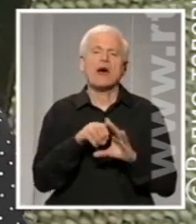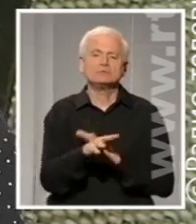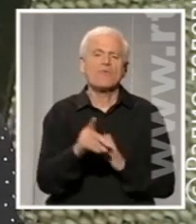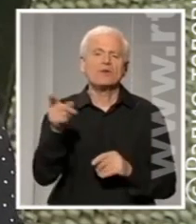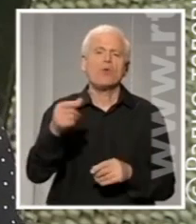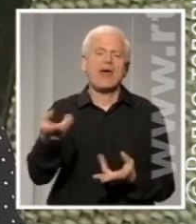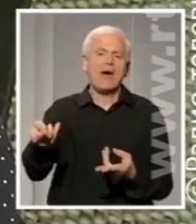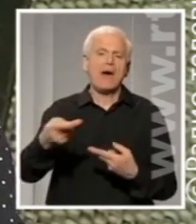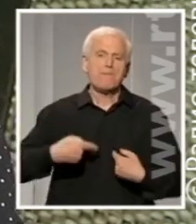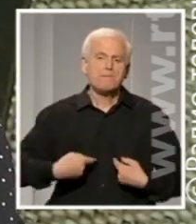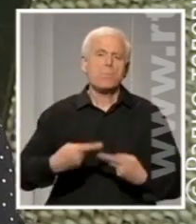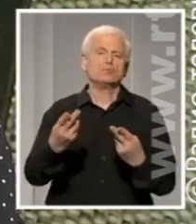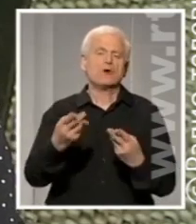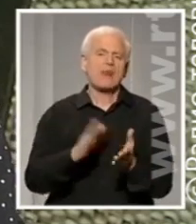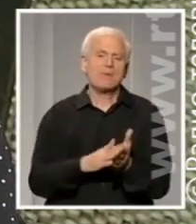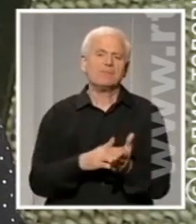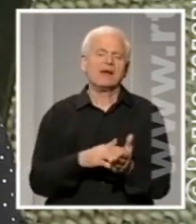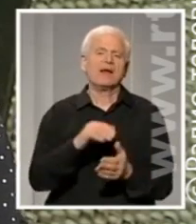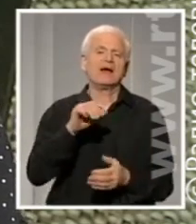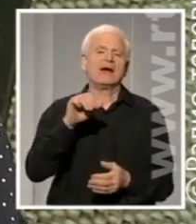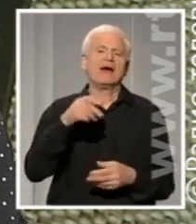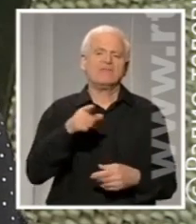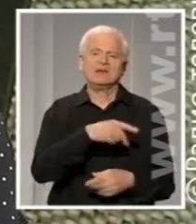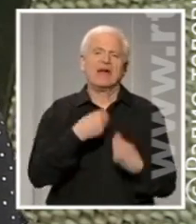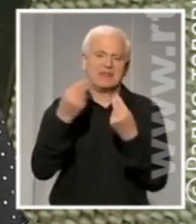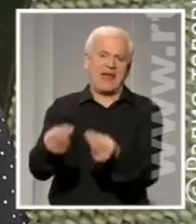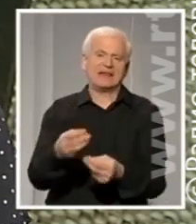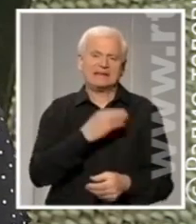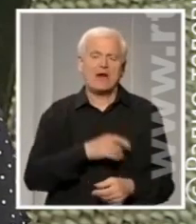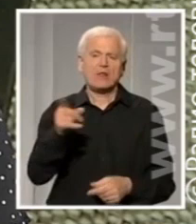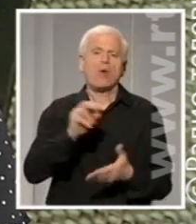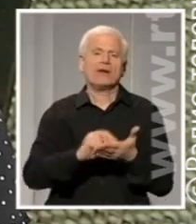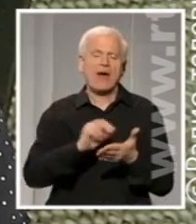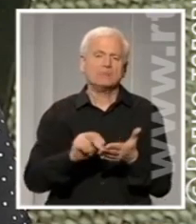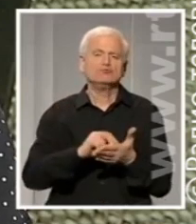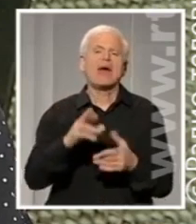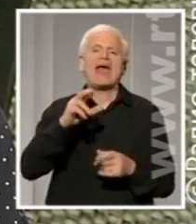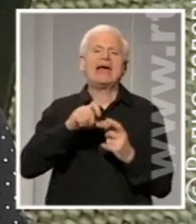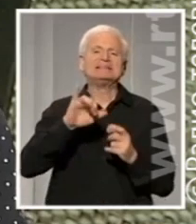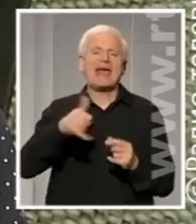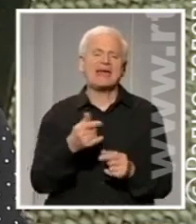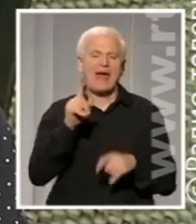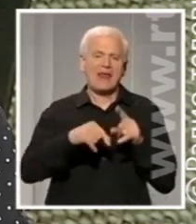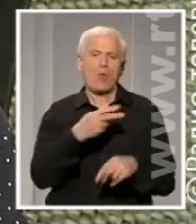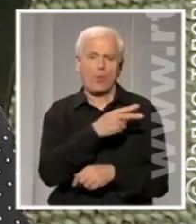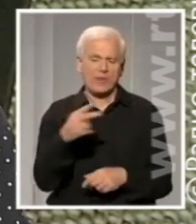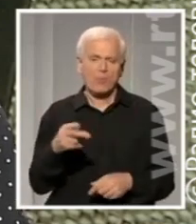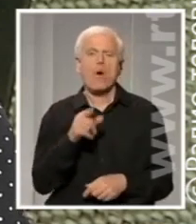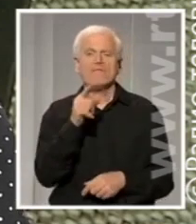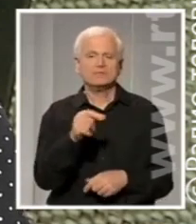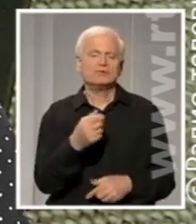pošalje, evo recimo uzmemo primer, da ima, date im zadatak da napišu esej na određenu temu. Znači, vi